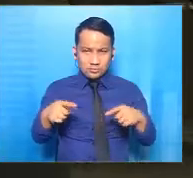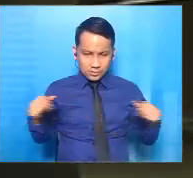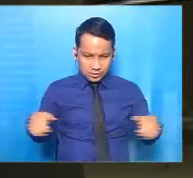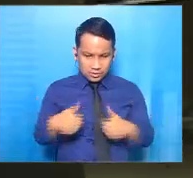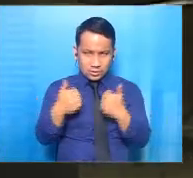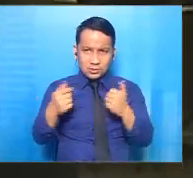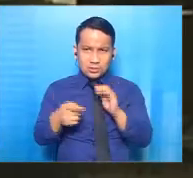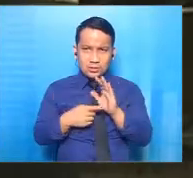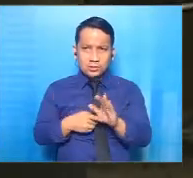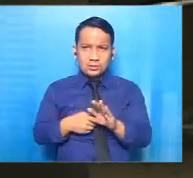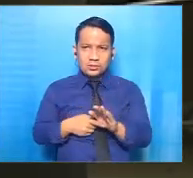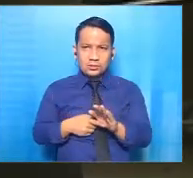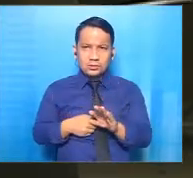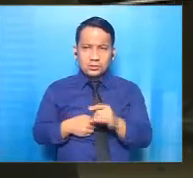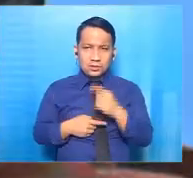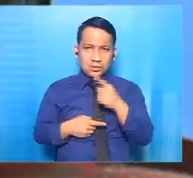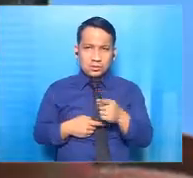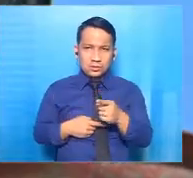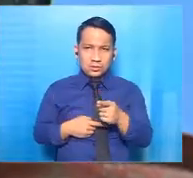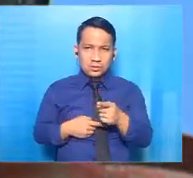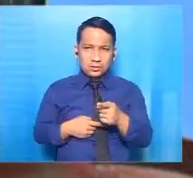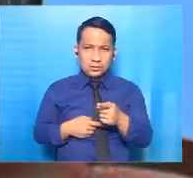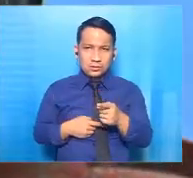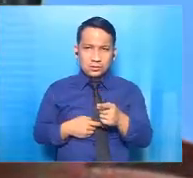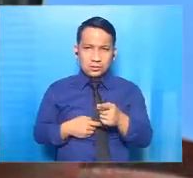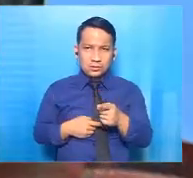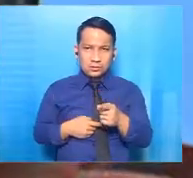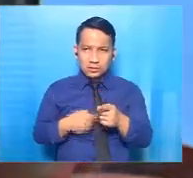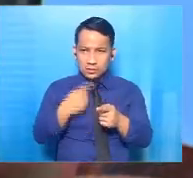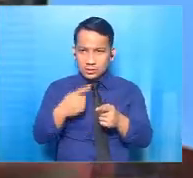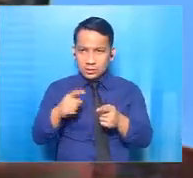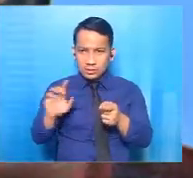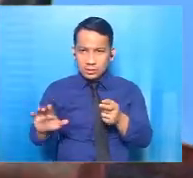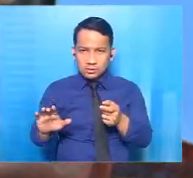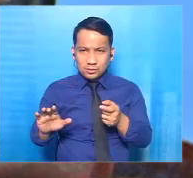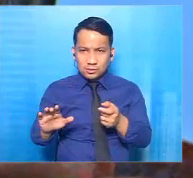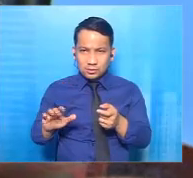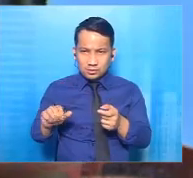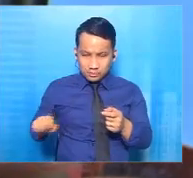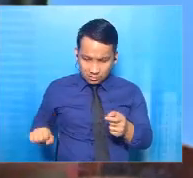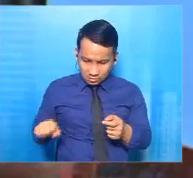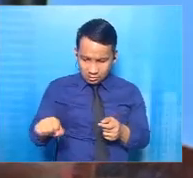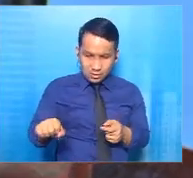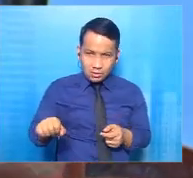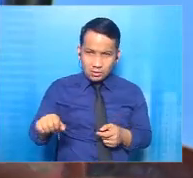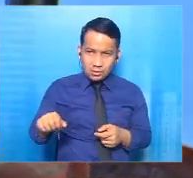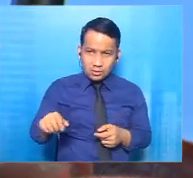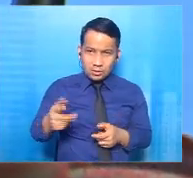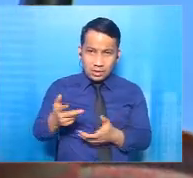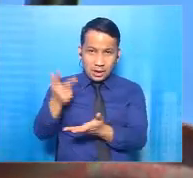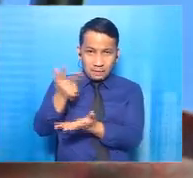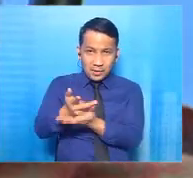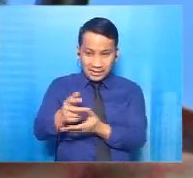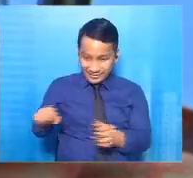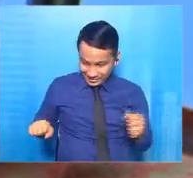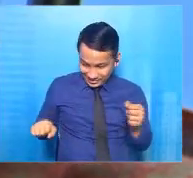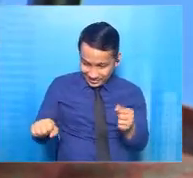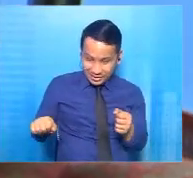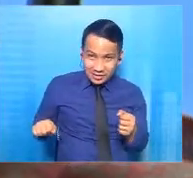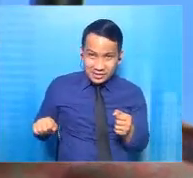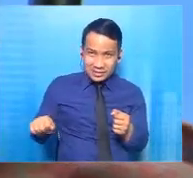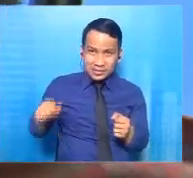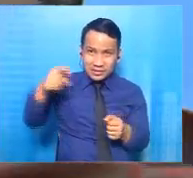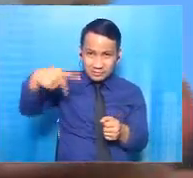disgrasya. Medyo malakas na yung reverse, so I had to put sa parking ulit. Ganun ang tinanong ko eh. So, iniligay sa